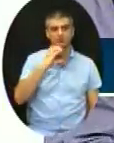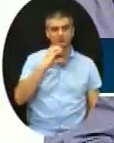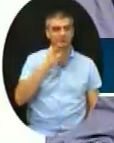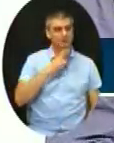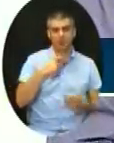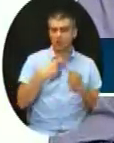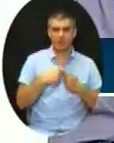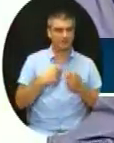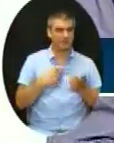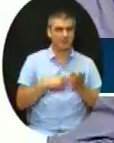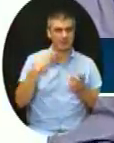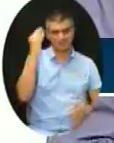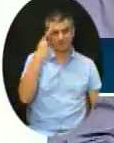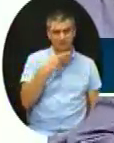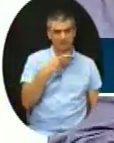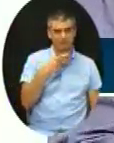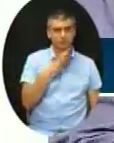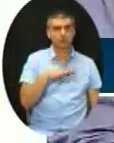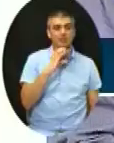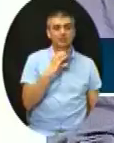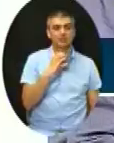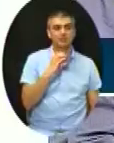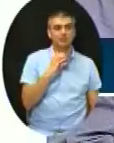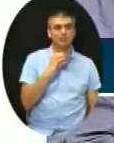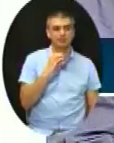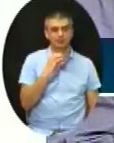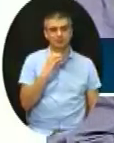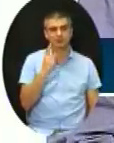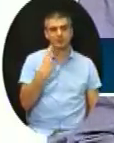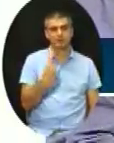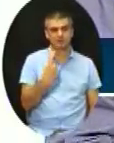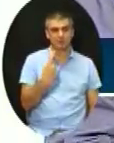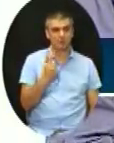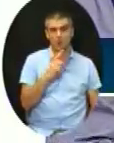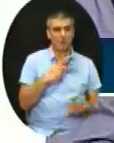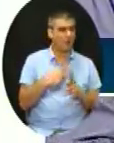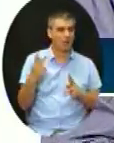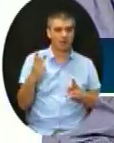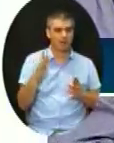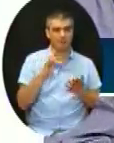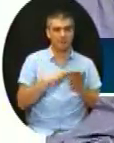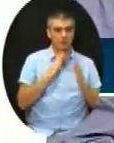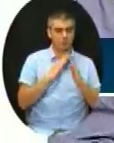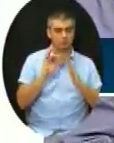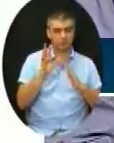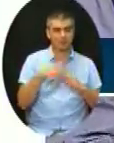זה לא רלוונטי משום שהפלסטינים האלה בשטח סי, בשטח סי כשעצמו, הוא לא רק מקום